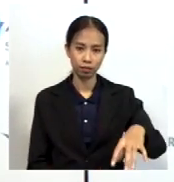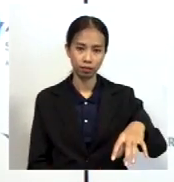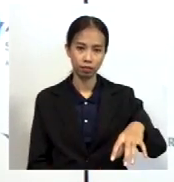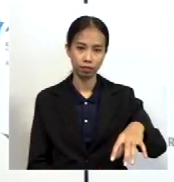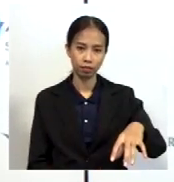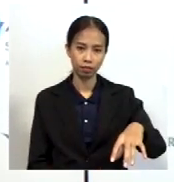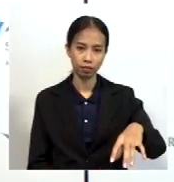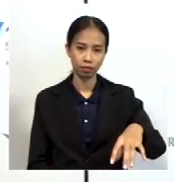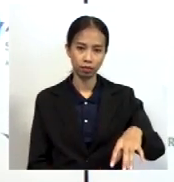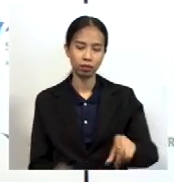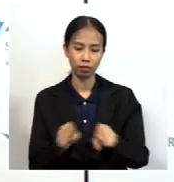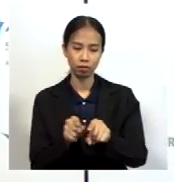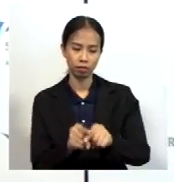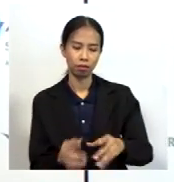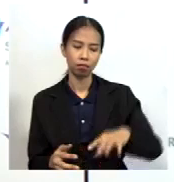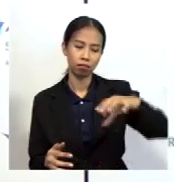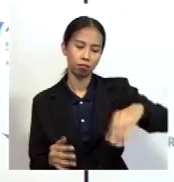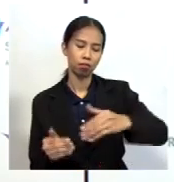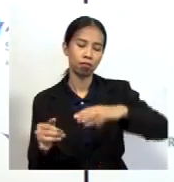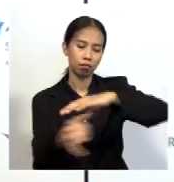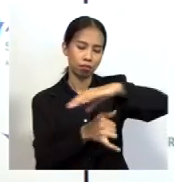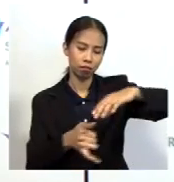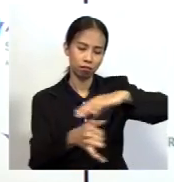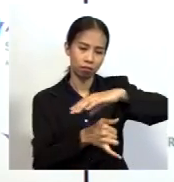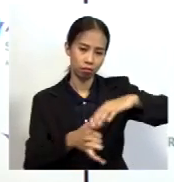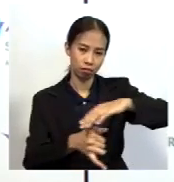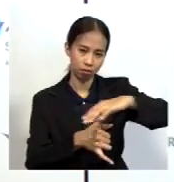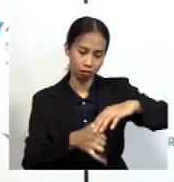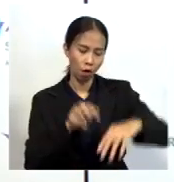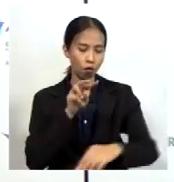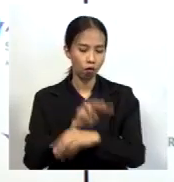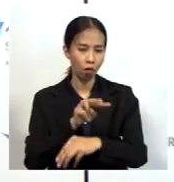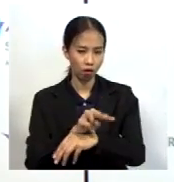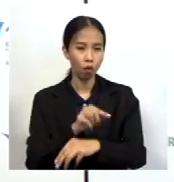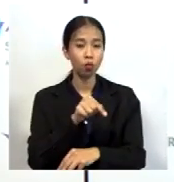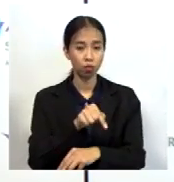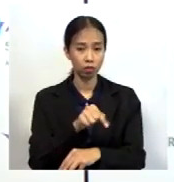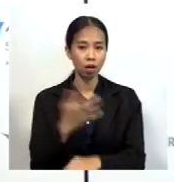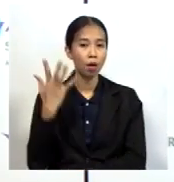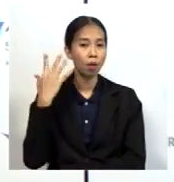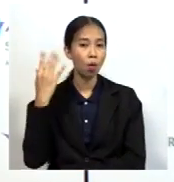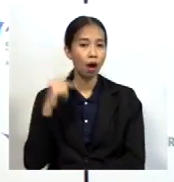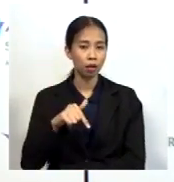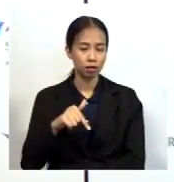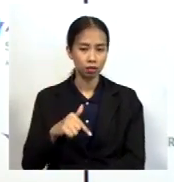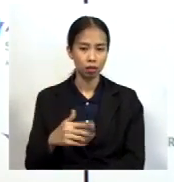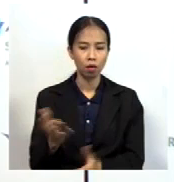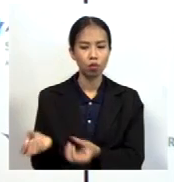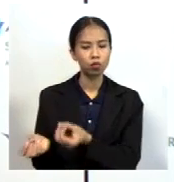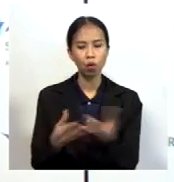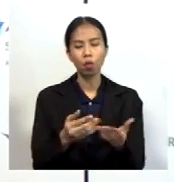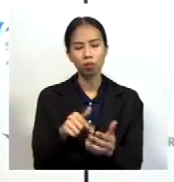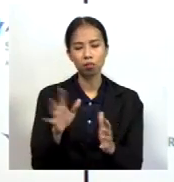ไว้ดูสังเกตอาการนะครับที่ตรงนี้เราก็ให้ส่งไปนะครับเมื่อวานเราก็ส่งไปตรงนี้ทั้งหมด136